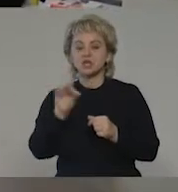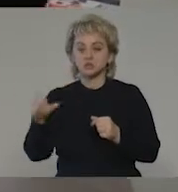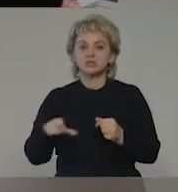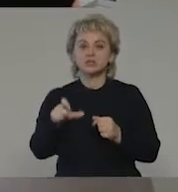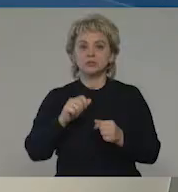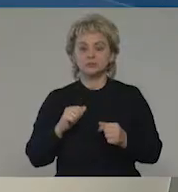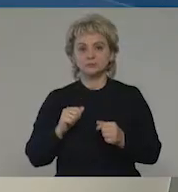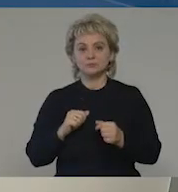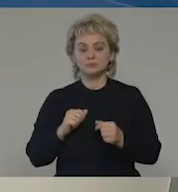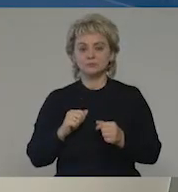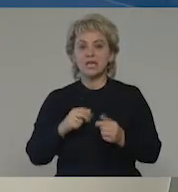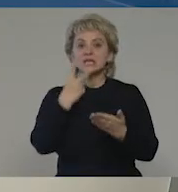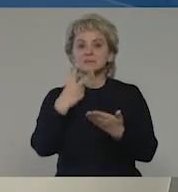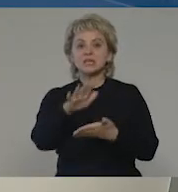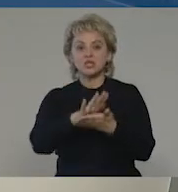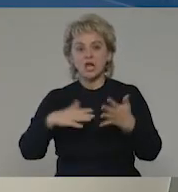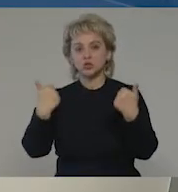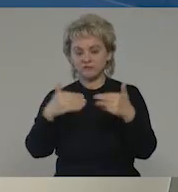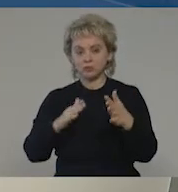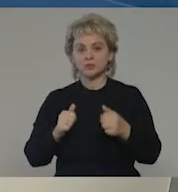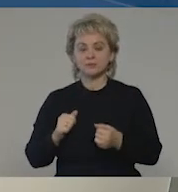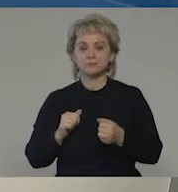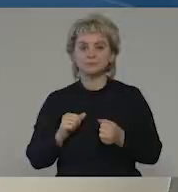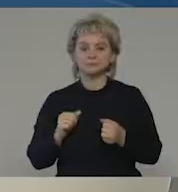Ростов-на-Дону. Смотрите дальше в выпуске.